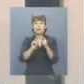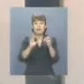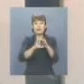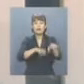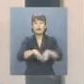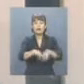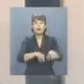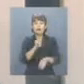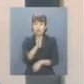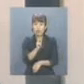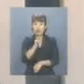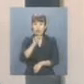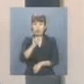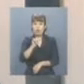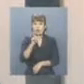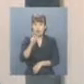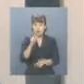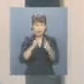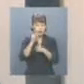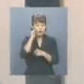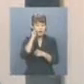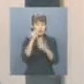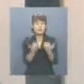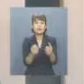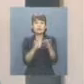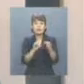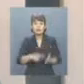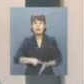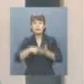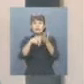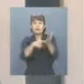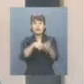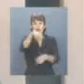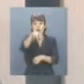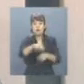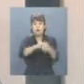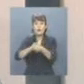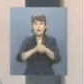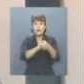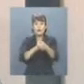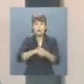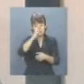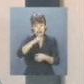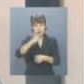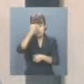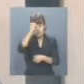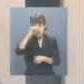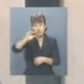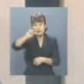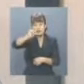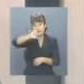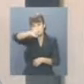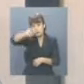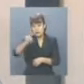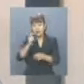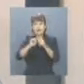ค่ะซึ่งคาดว่าจะมีการเสนอนะคะให้องค์การความร่วมมือระหว่างประเทศแห่งญี่ปุ่นหรือว่าใจกล้าเข้ามาเป็นที่ปรึกษาในการบริหารจัด